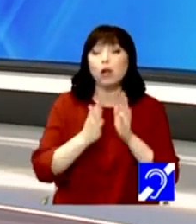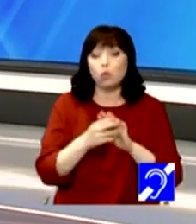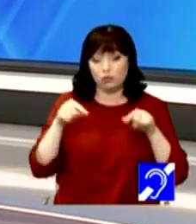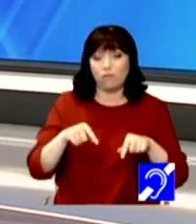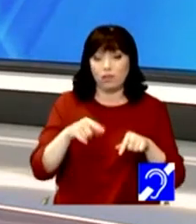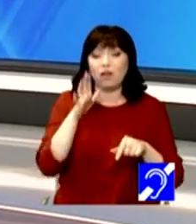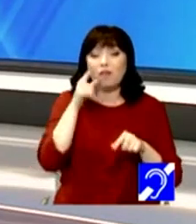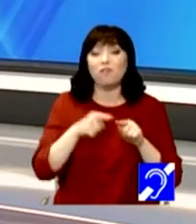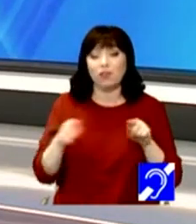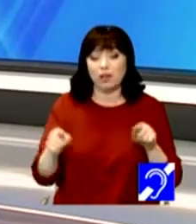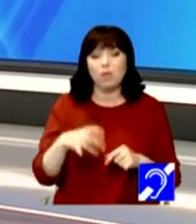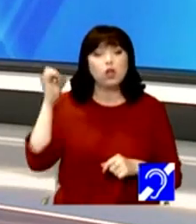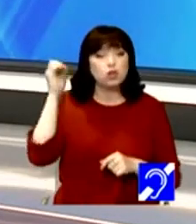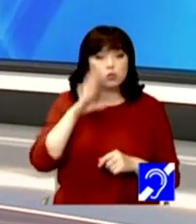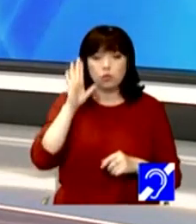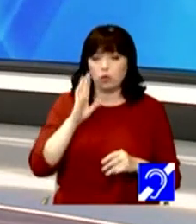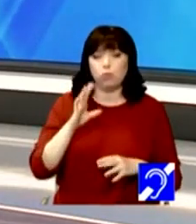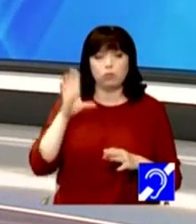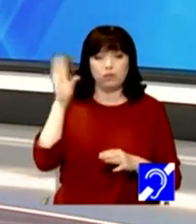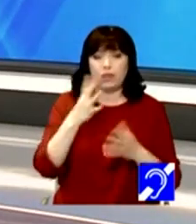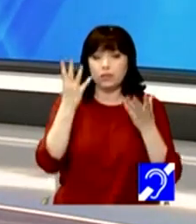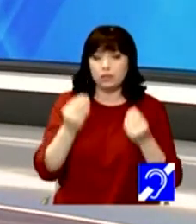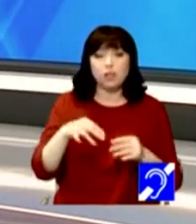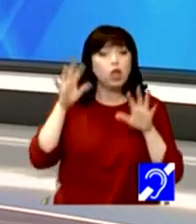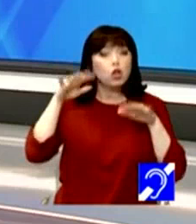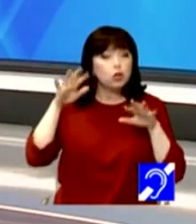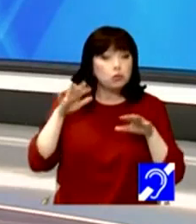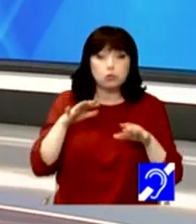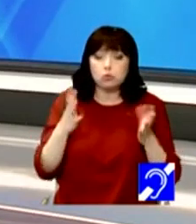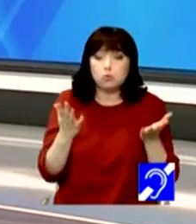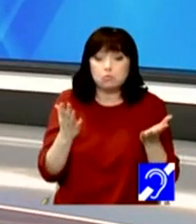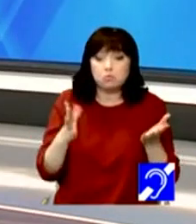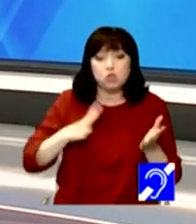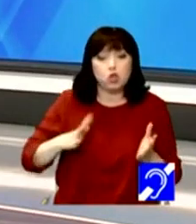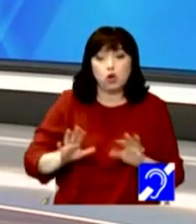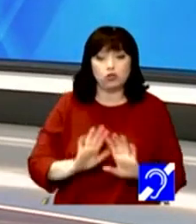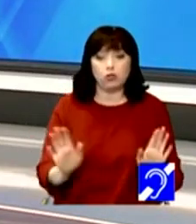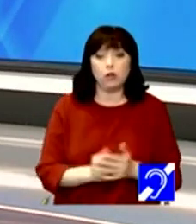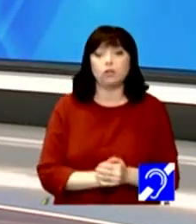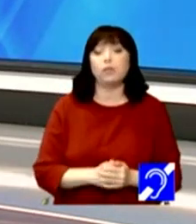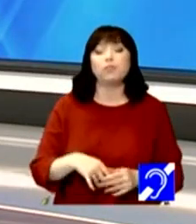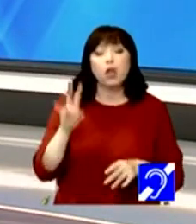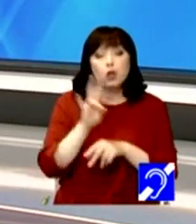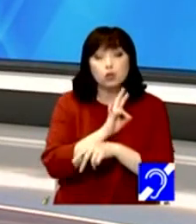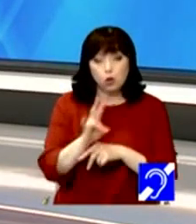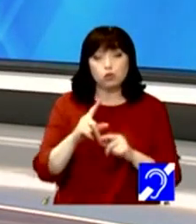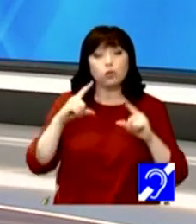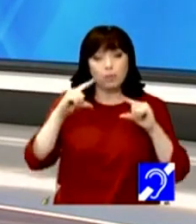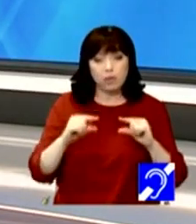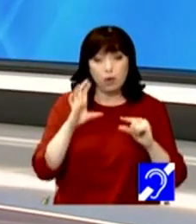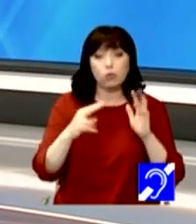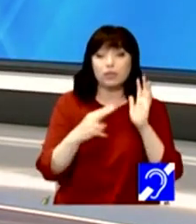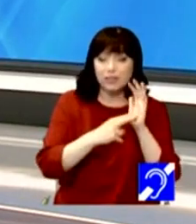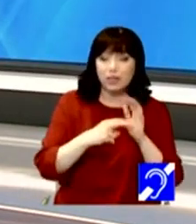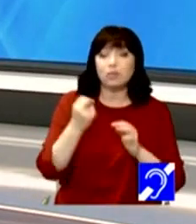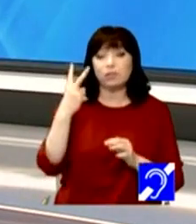anului. Va fi soare aproape toată ziua, iar precipitații nu sunt anunțate în nicio zonă. La noapte vom avea minime cuprinse între